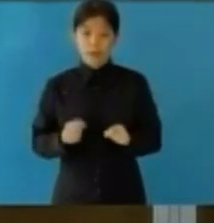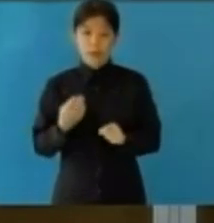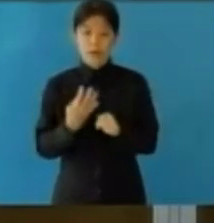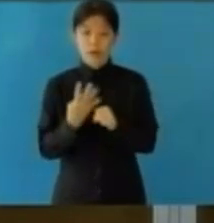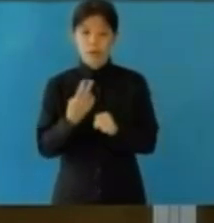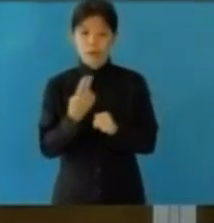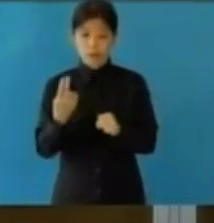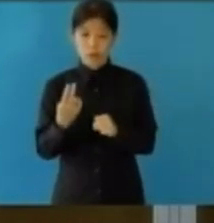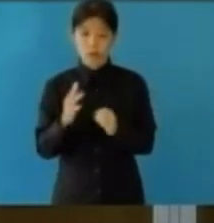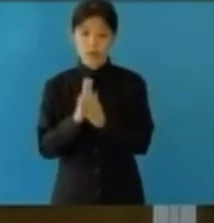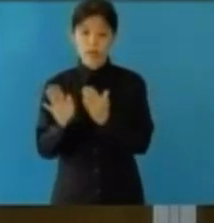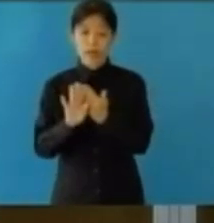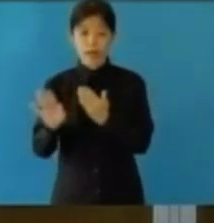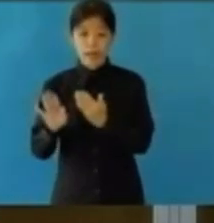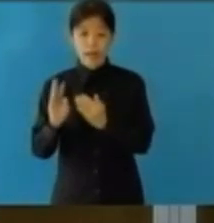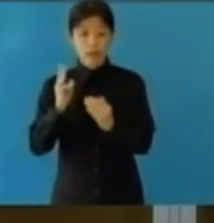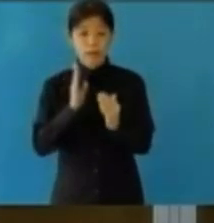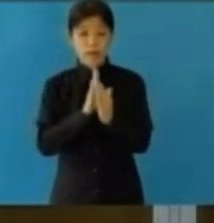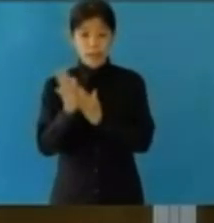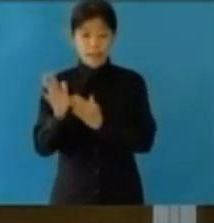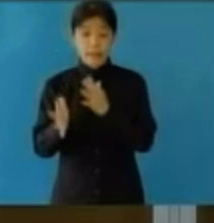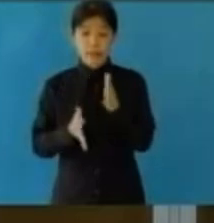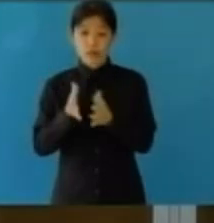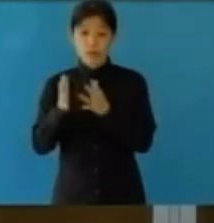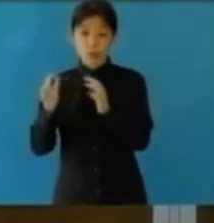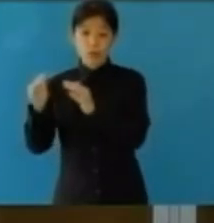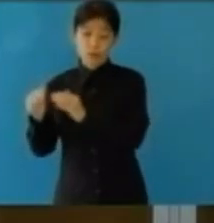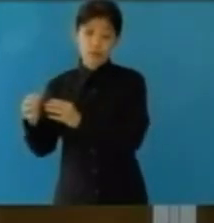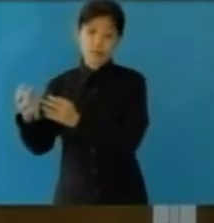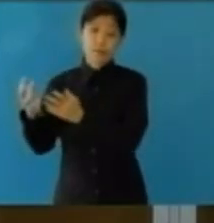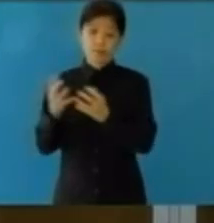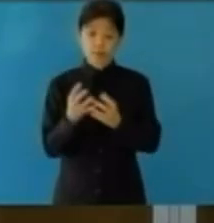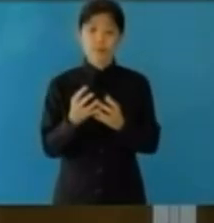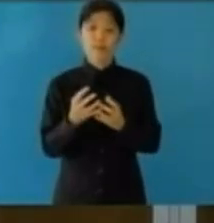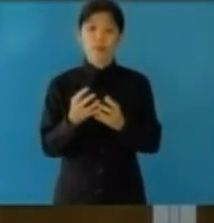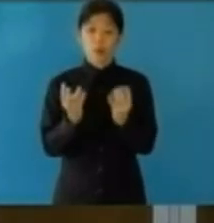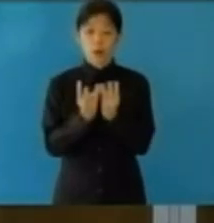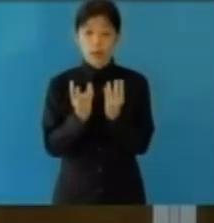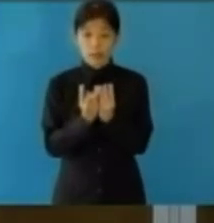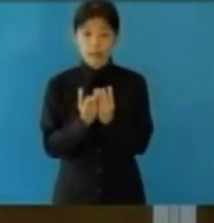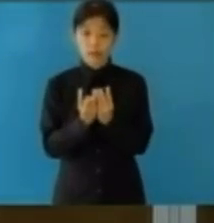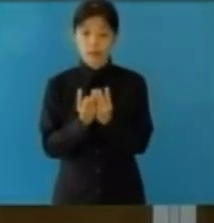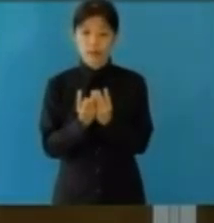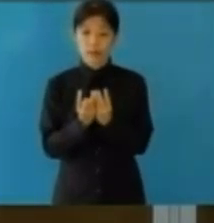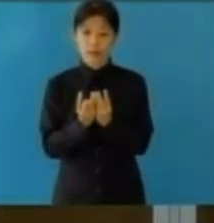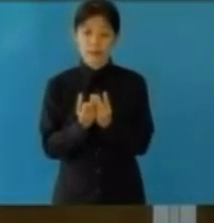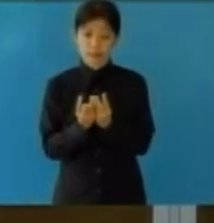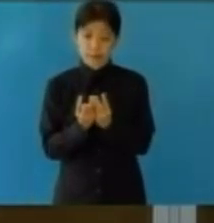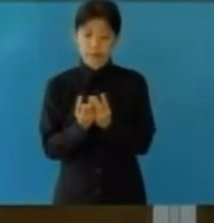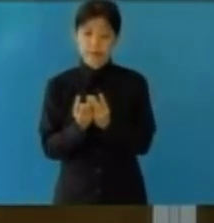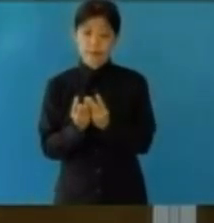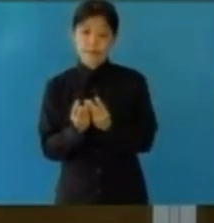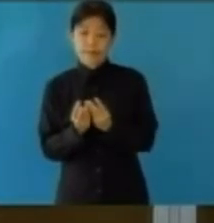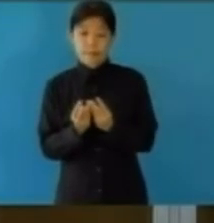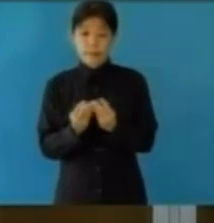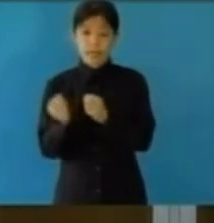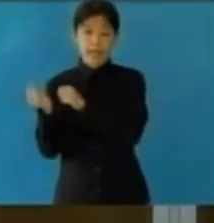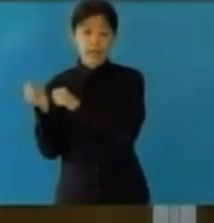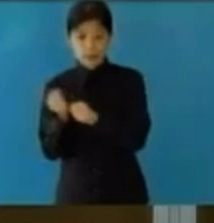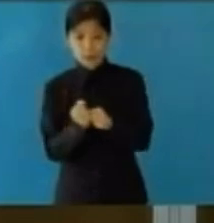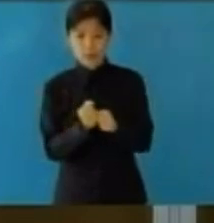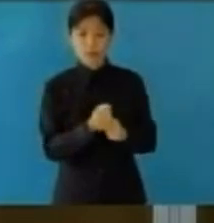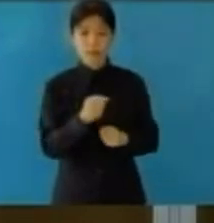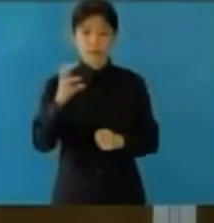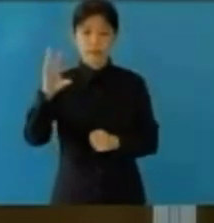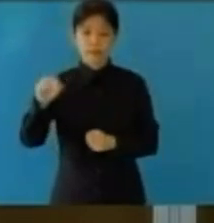度に県外から本県でスポーツ合宿を行った種目別の受け入れ人数は、延べ人数で多い順に野球が約